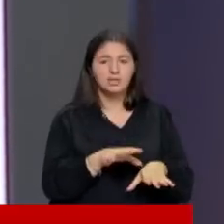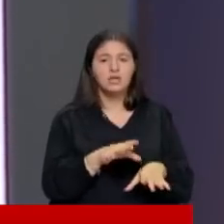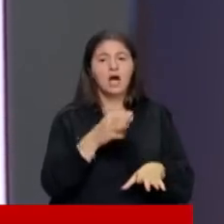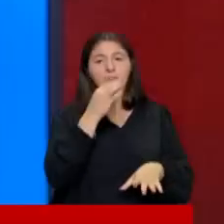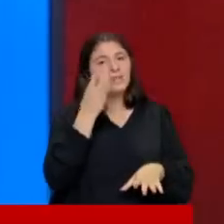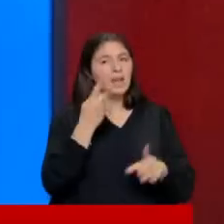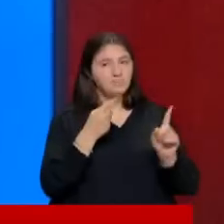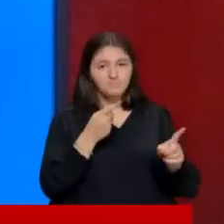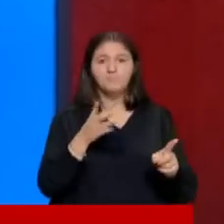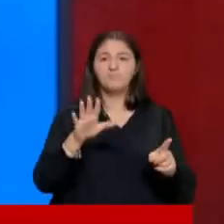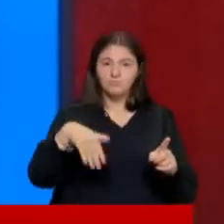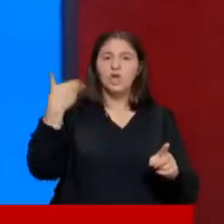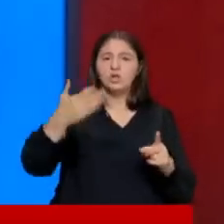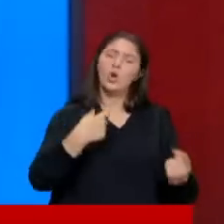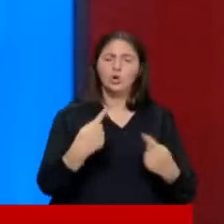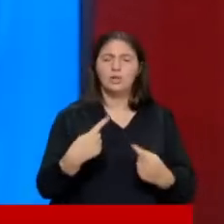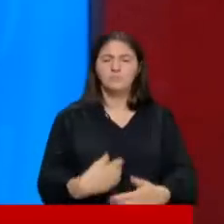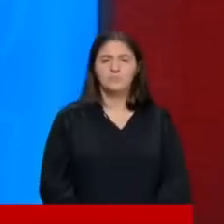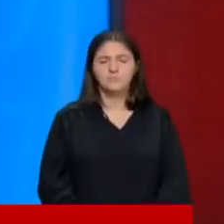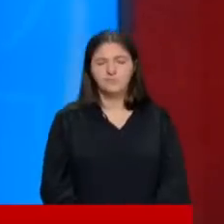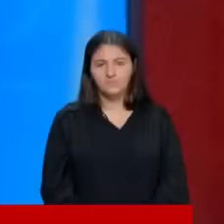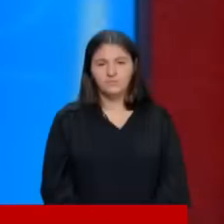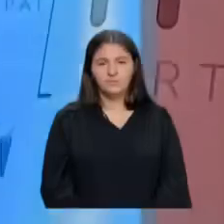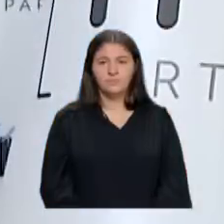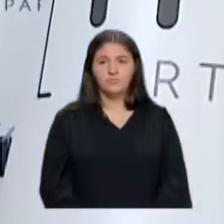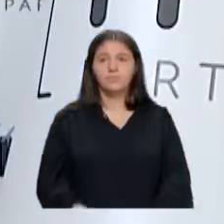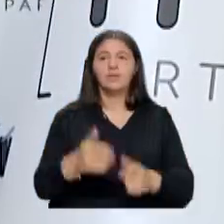Haberinizi izleyelim Sonra da konuşalım